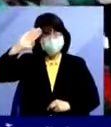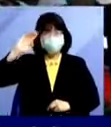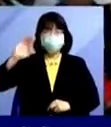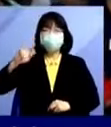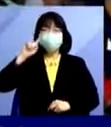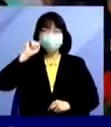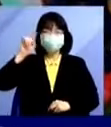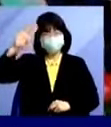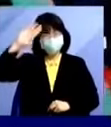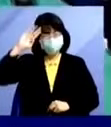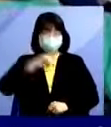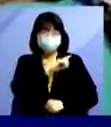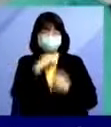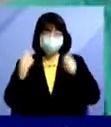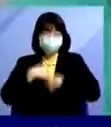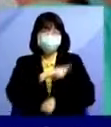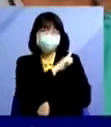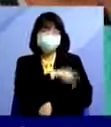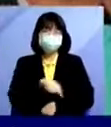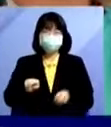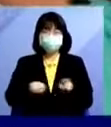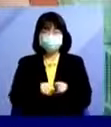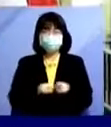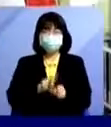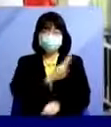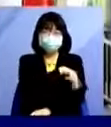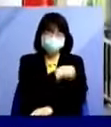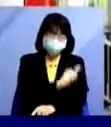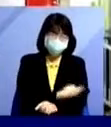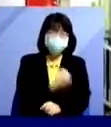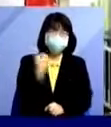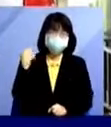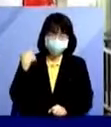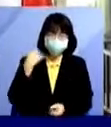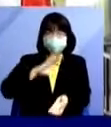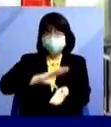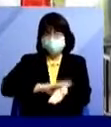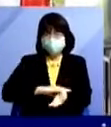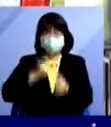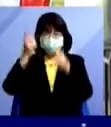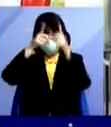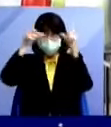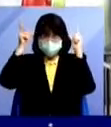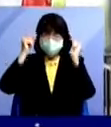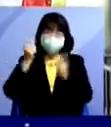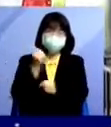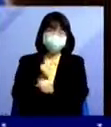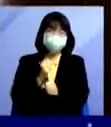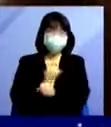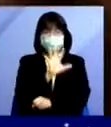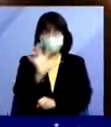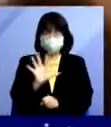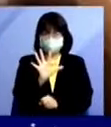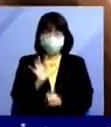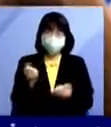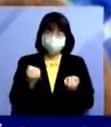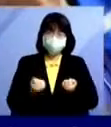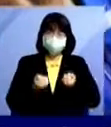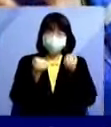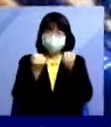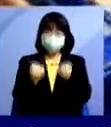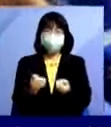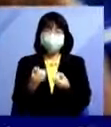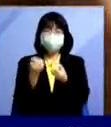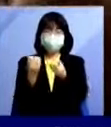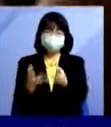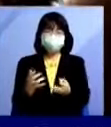แพทย์นะครับโดยเจ้าหน้าที่จำนวน5คนออกเดินทางปฏิบัติหน้าที่ร่วมใจสู้โควิดที่โรงพยาบาลสนามบุษราคำเมืองท